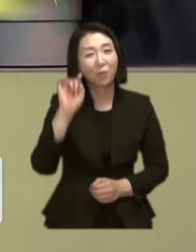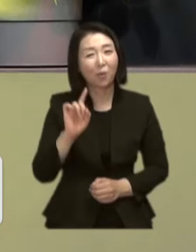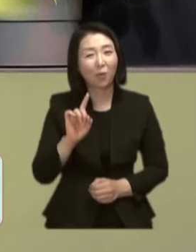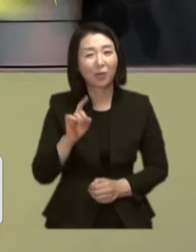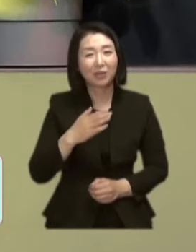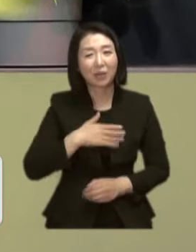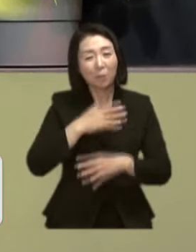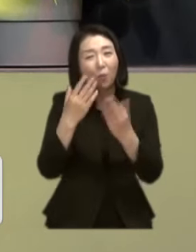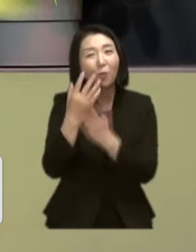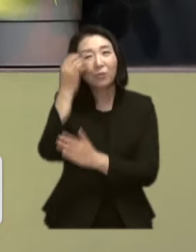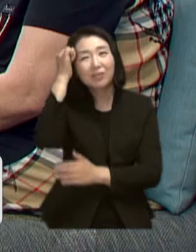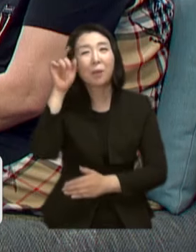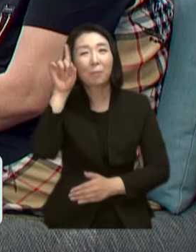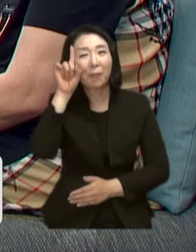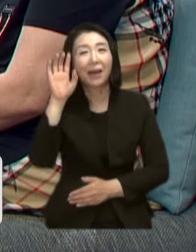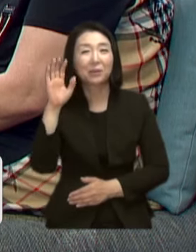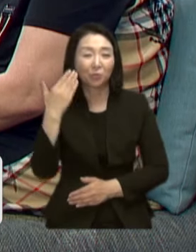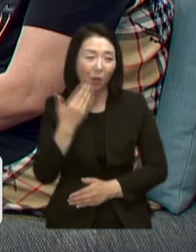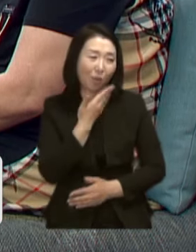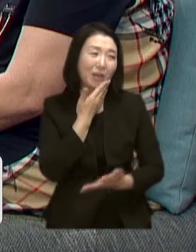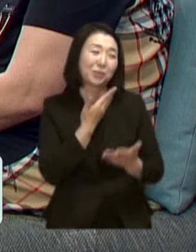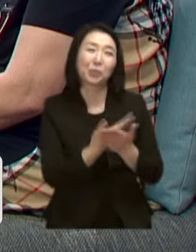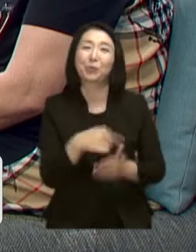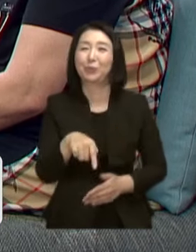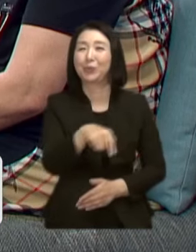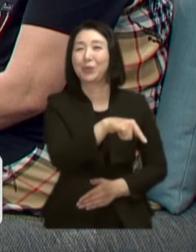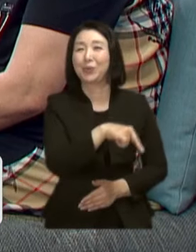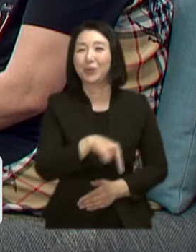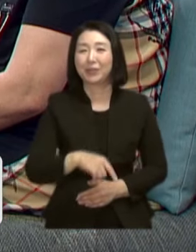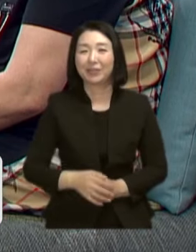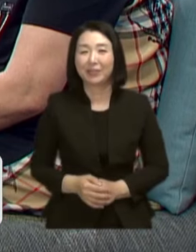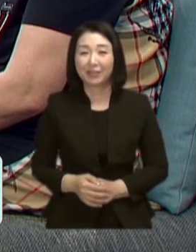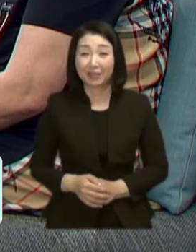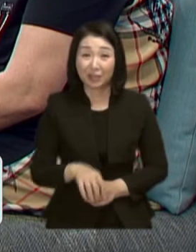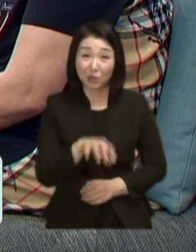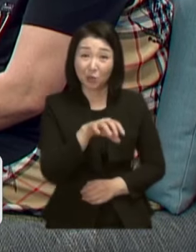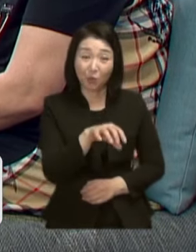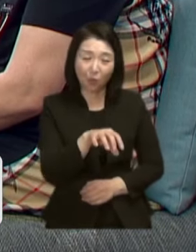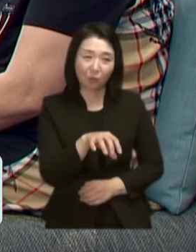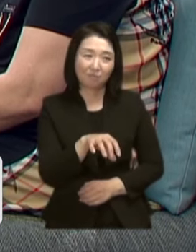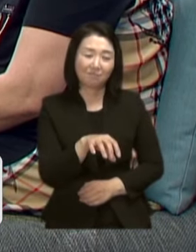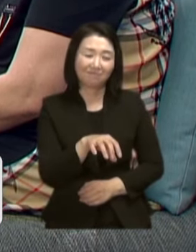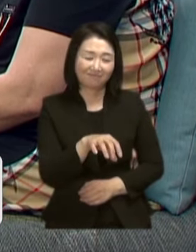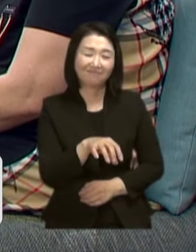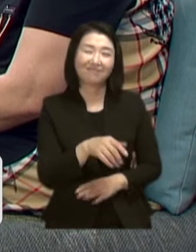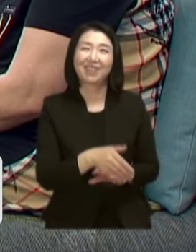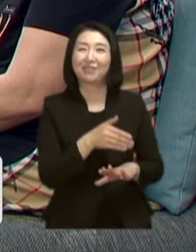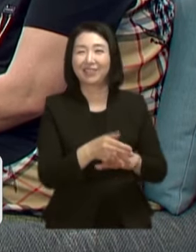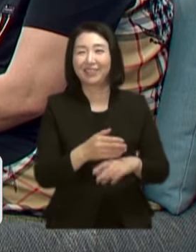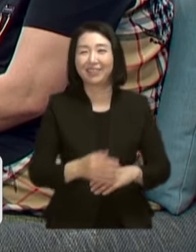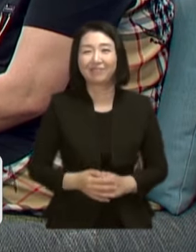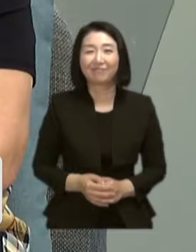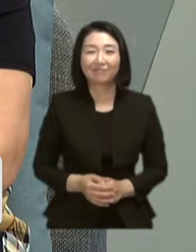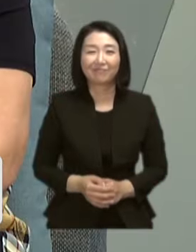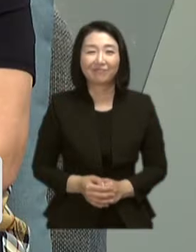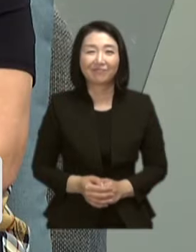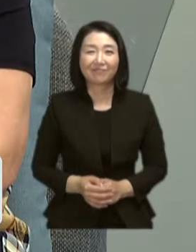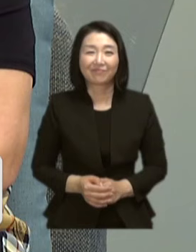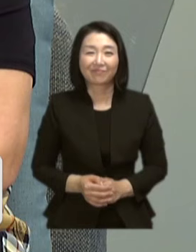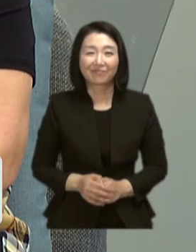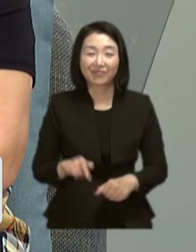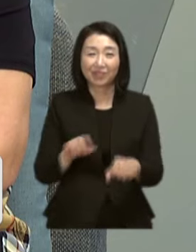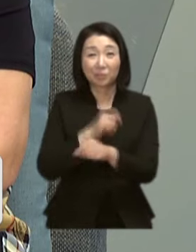기억에 남고요. 다 소중한 아이들이고요. 그렇게 버틴다는 자체만 해도 너무 감사한 일들이고요. 그래서 뭐 기억에